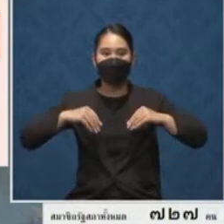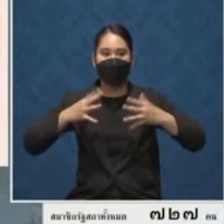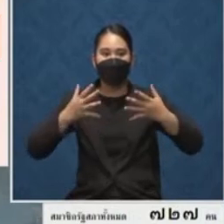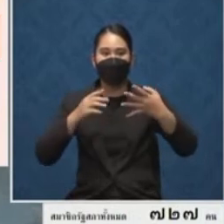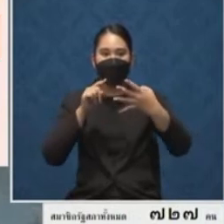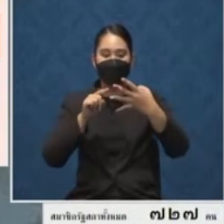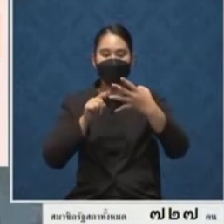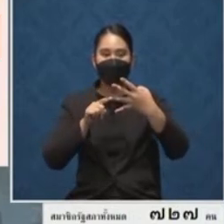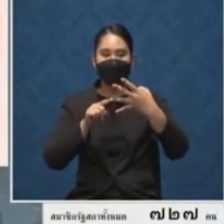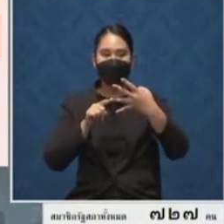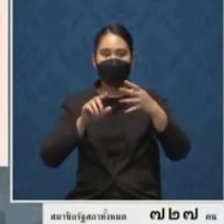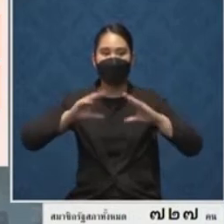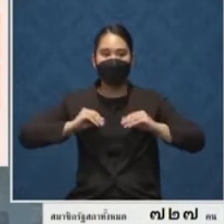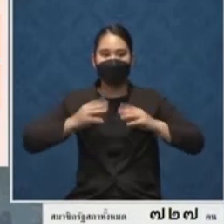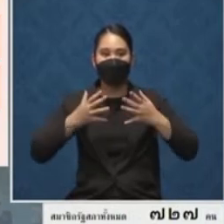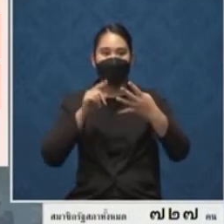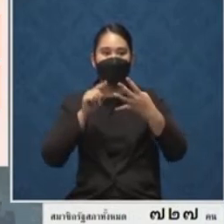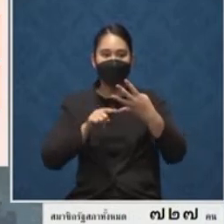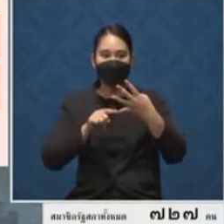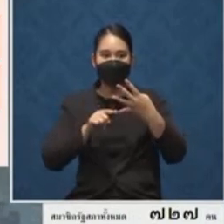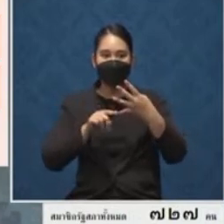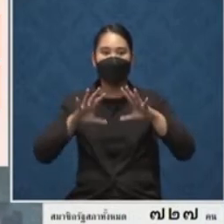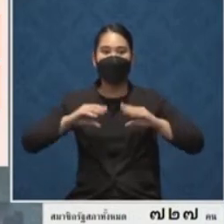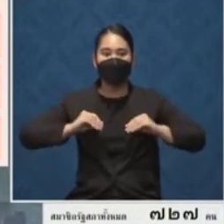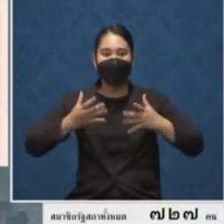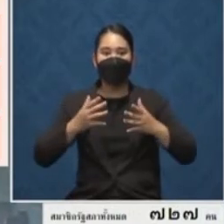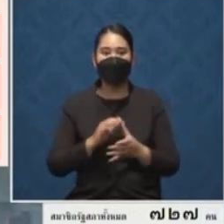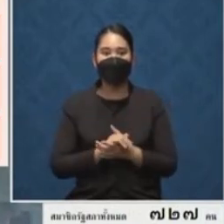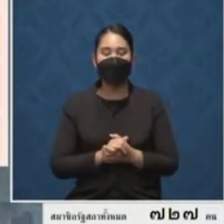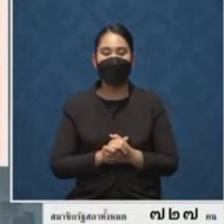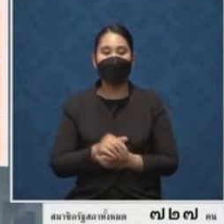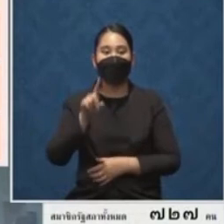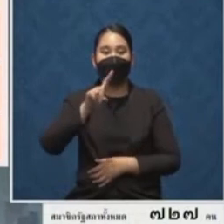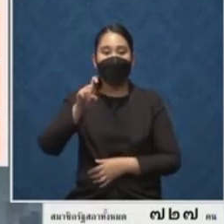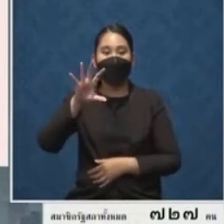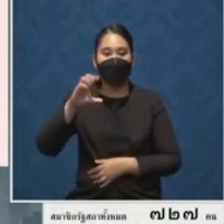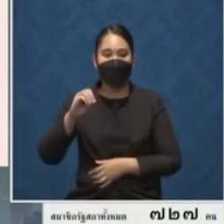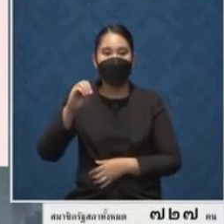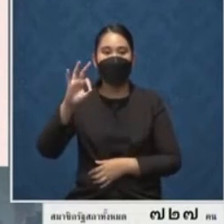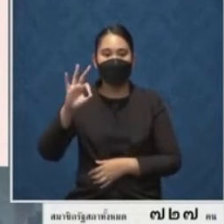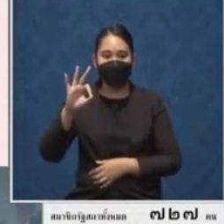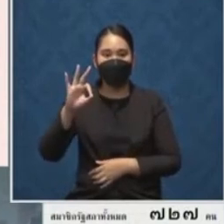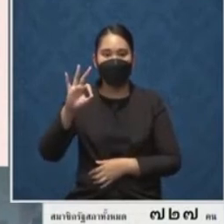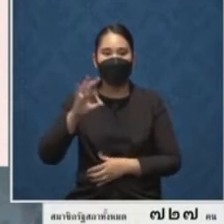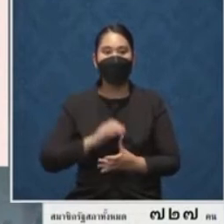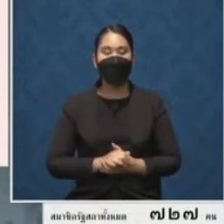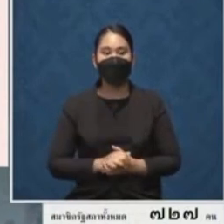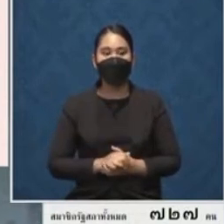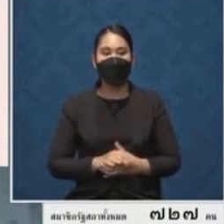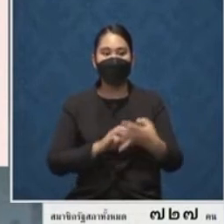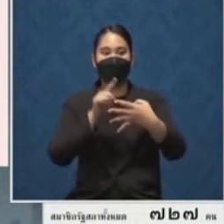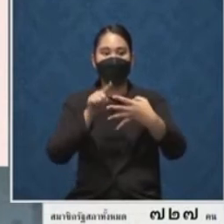ไม่รับหลักการสี่ไม่รับหลักการ 159นายณรงค์รัตนานุกูล 1รับหลัก